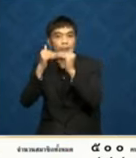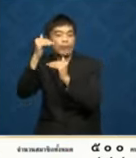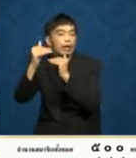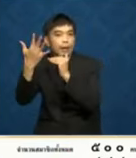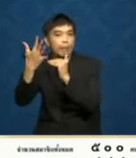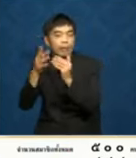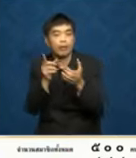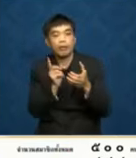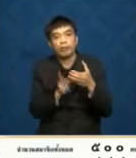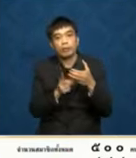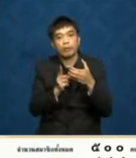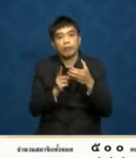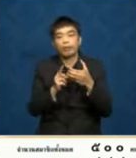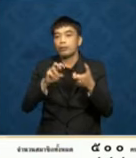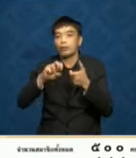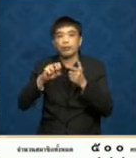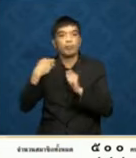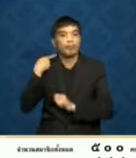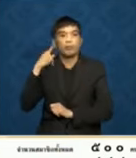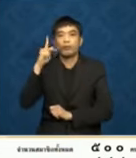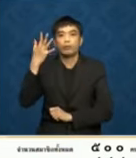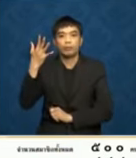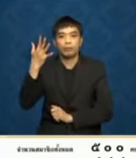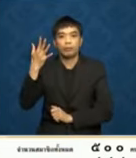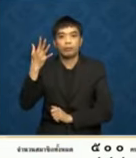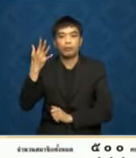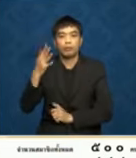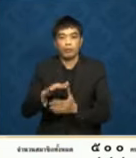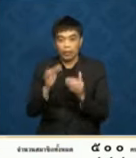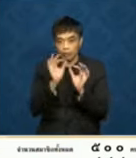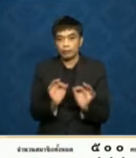แปนี้ก็จะกายเป็แปร้างในที่สุดครั